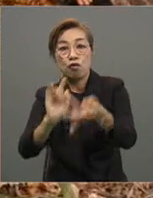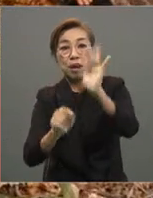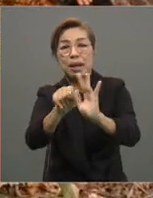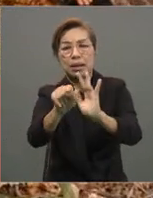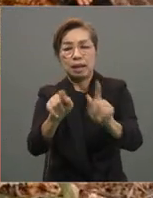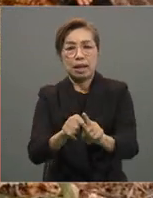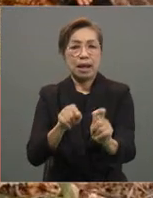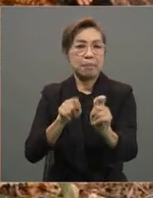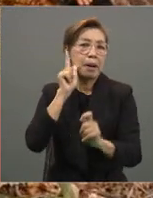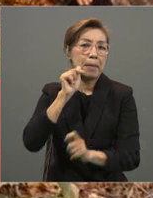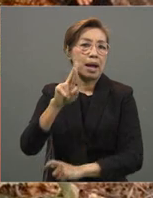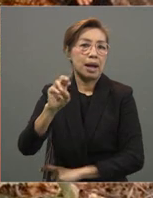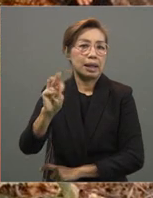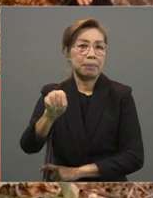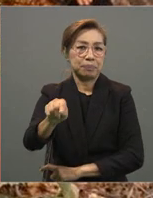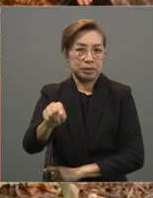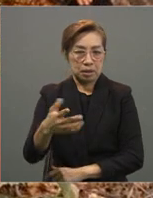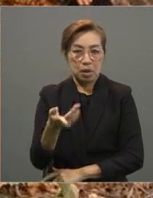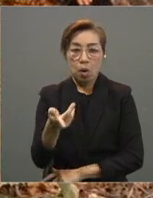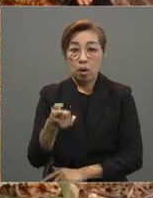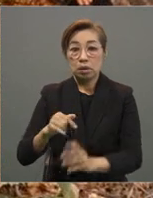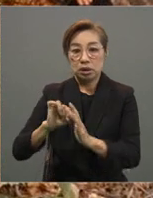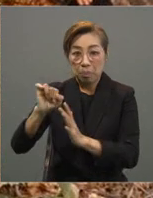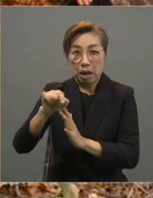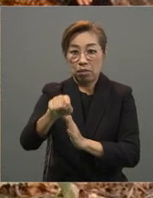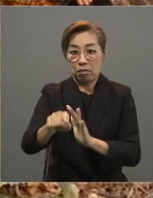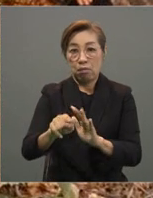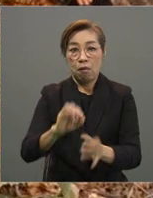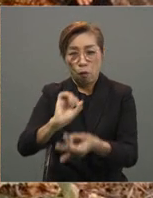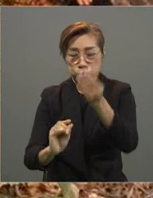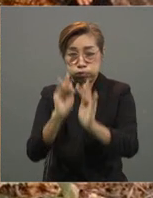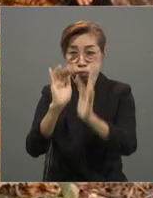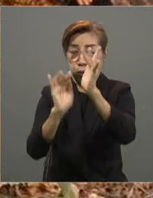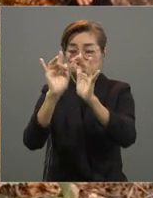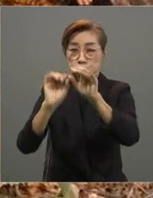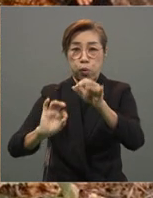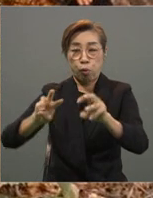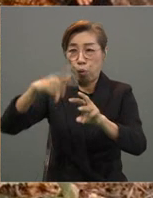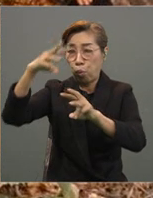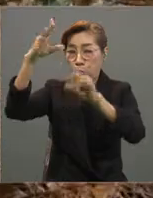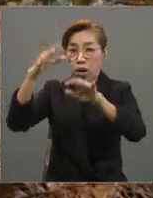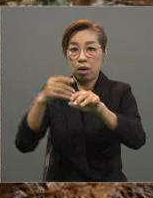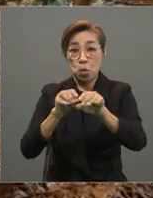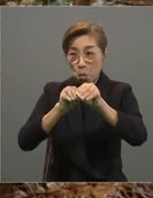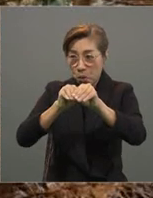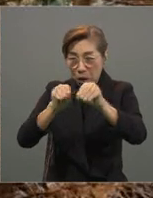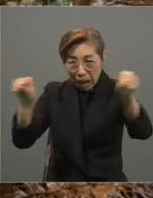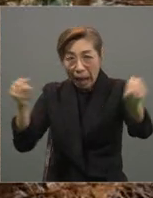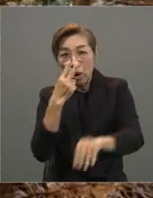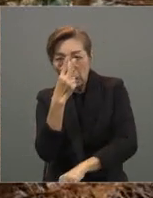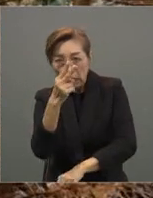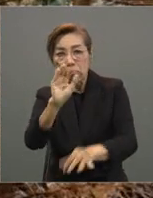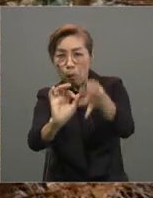ก็ทำให้เกิดกลุ่มควันขนาดใหญ่พวยพุ่งขึ้นมาสู่ท้องฟ้าแล้วก็กระจายเป็นบริเวณกว้างสามารถมองเห็นได้จากระยะไกล